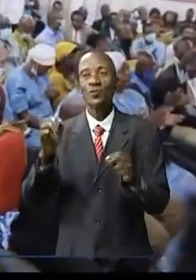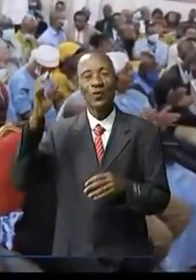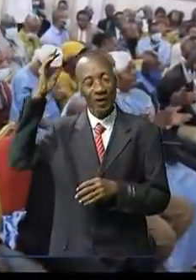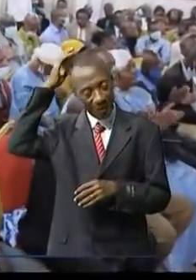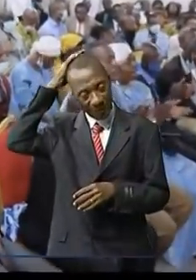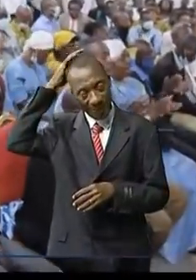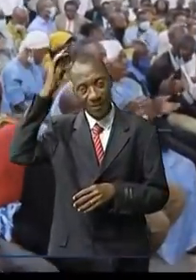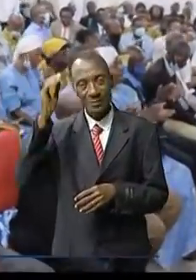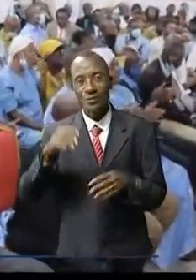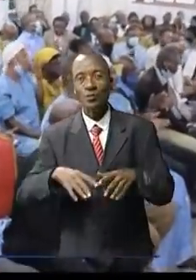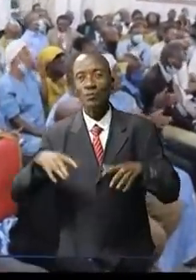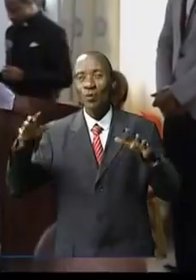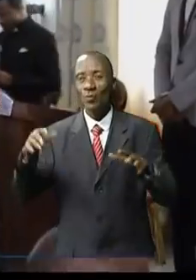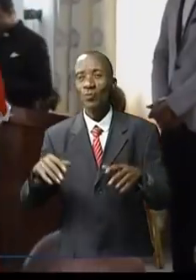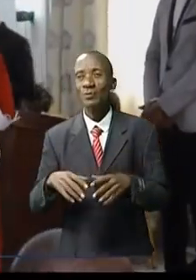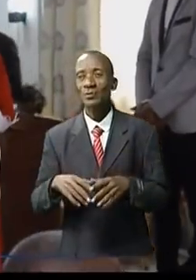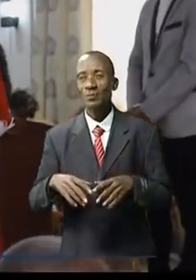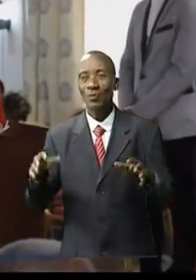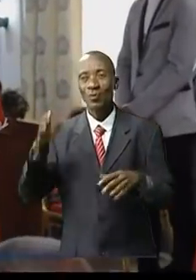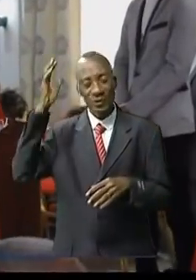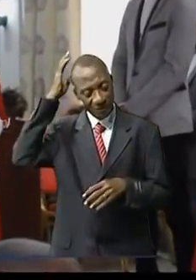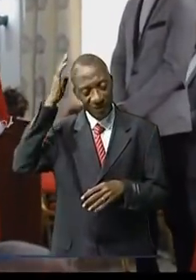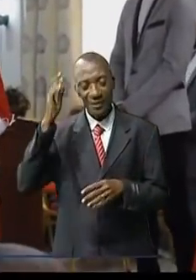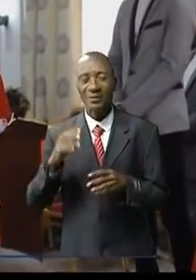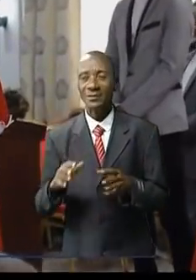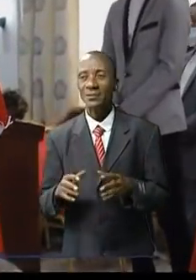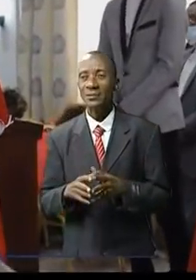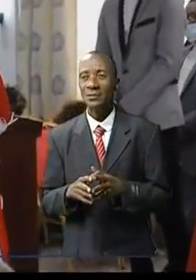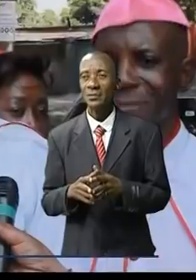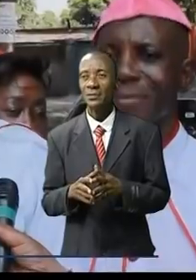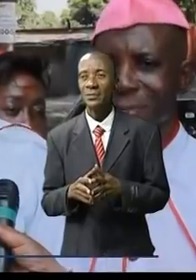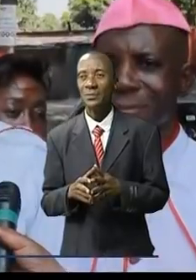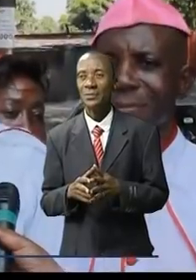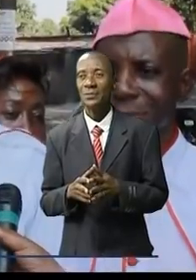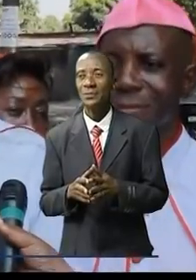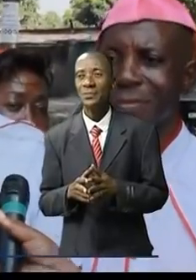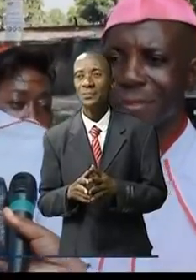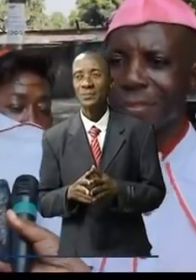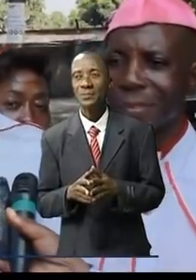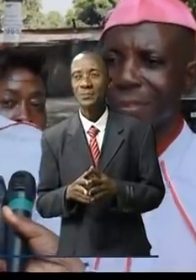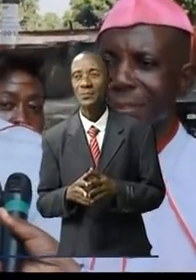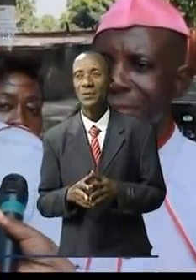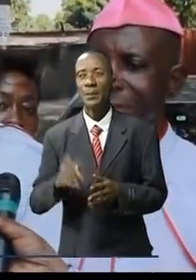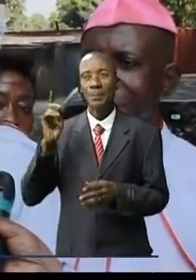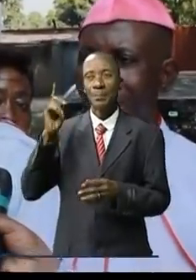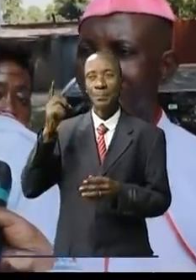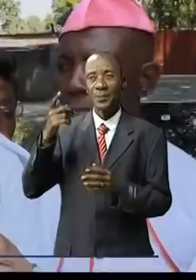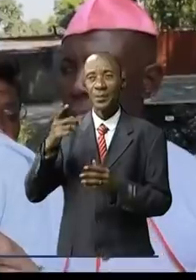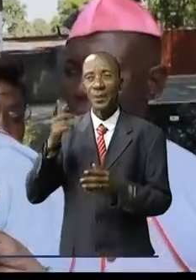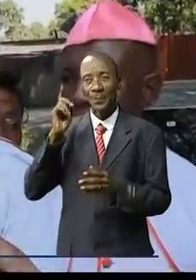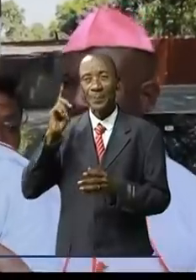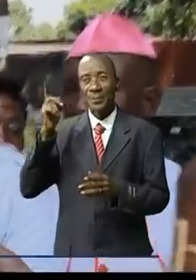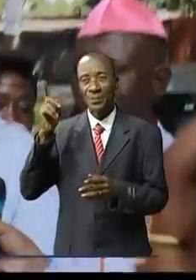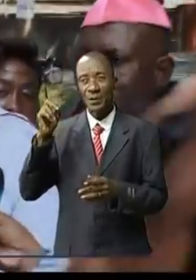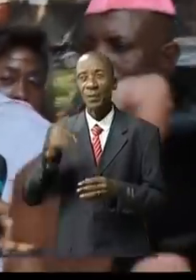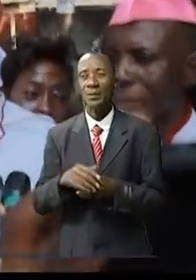œuvrer pour le relèvement des niveaux de vie des pasteurs. En tant qu'évêques, nous devons premièrement remettre les choses sacrées dans les rails,